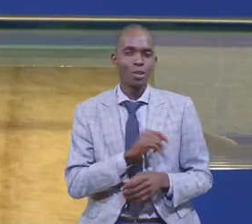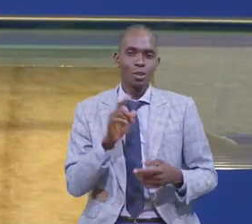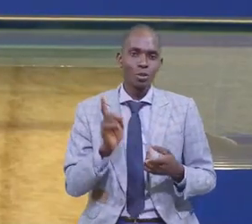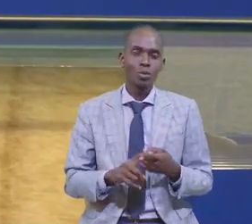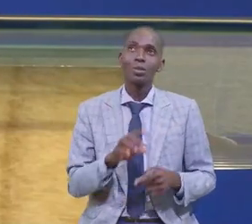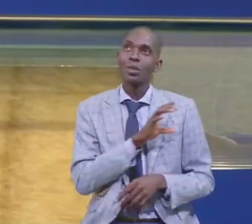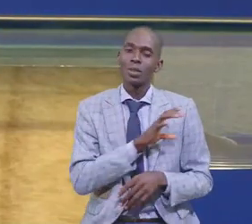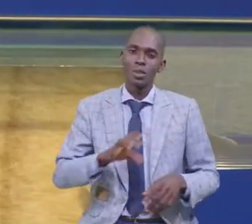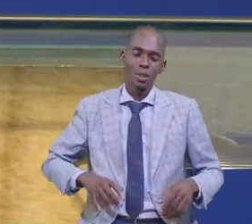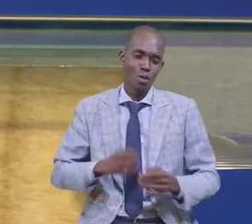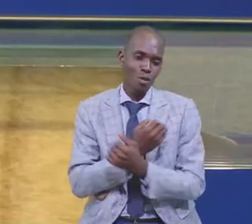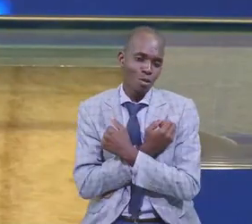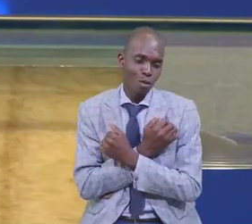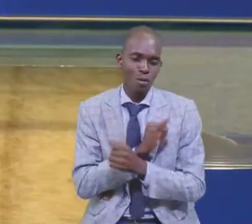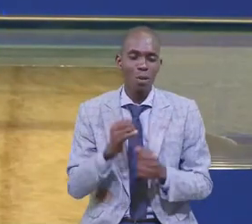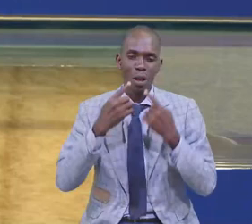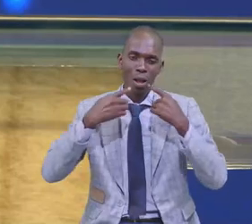à sa déclaration